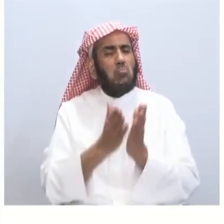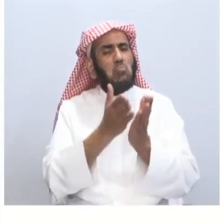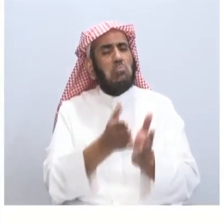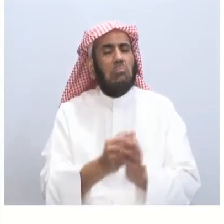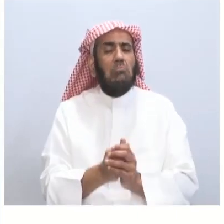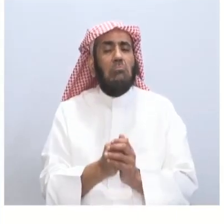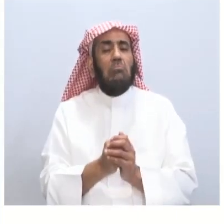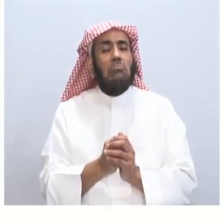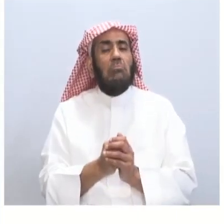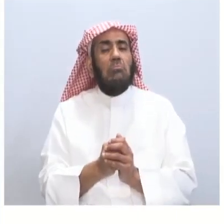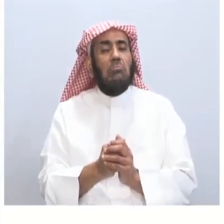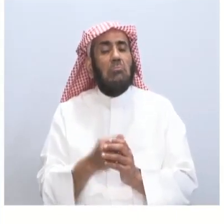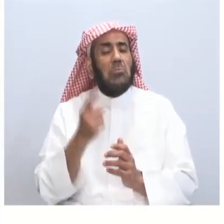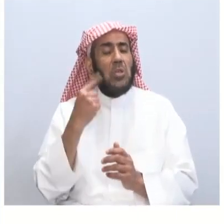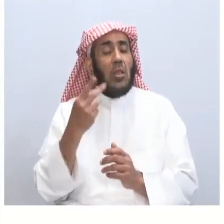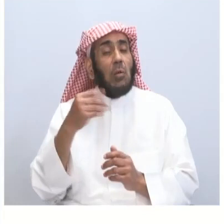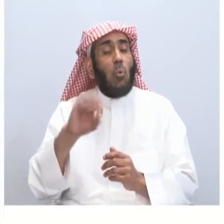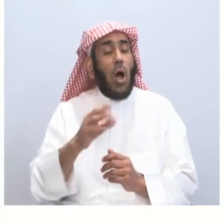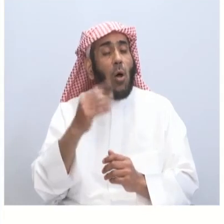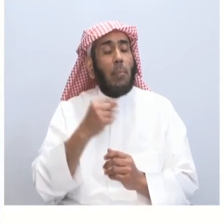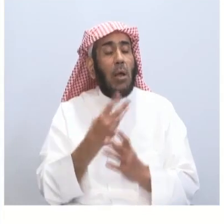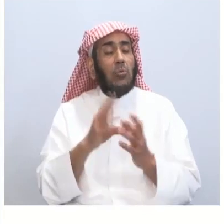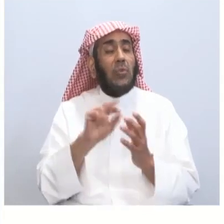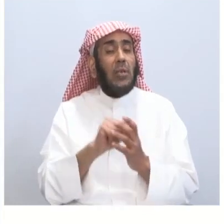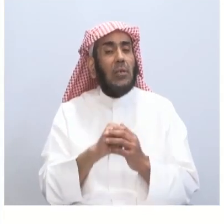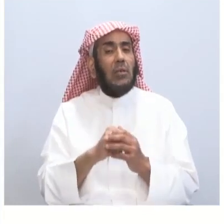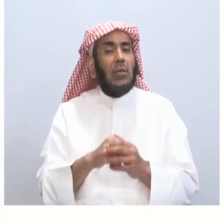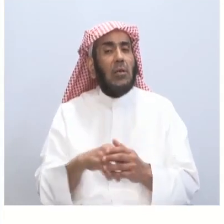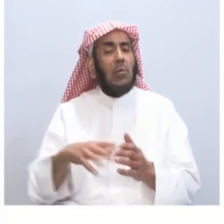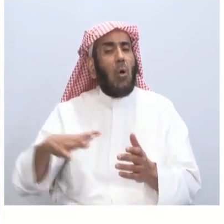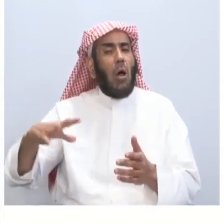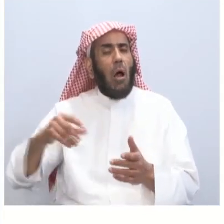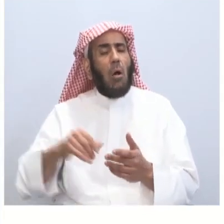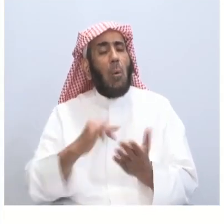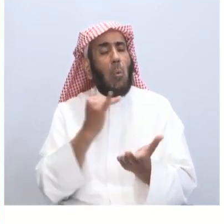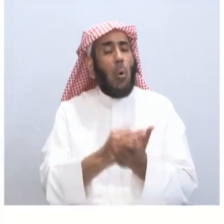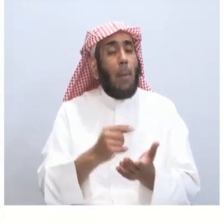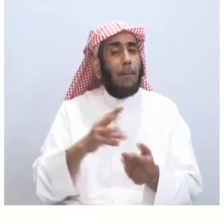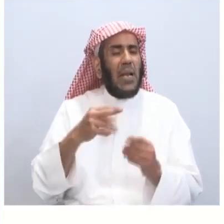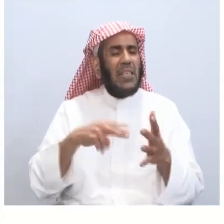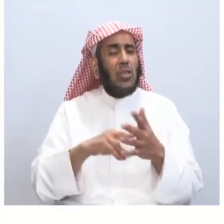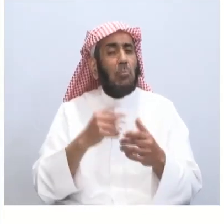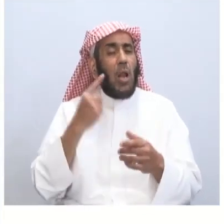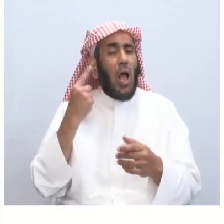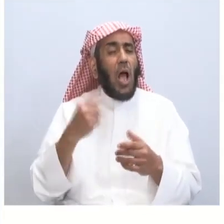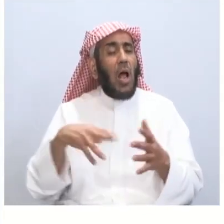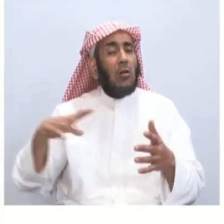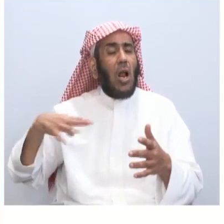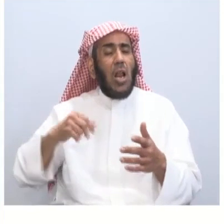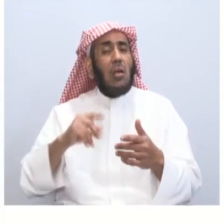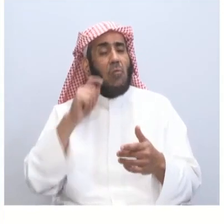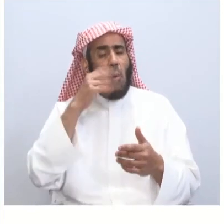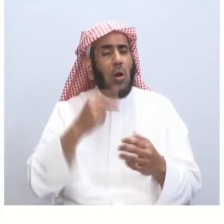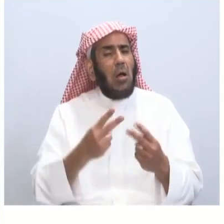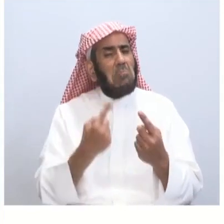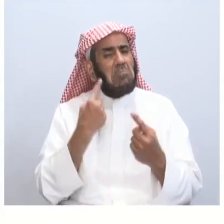البحر استاذن معاويه بن ابي سفيان حاكم بلاد الشام من الخليفه عمر ان ياذن